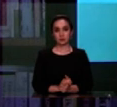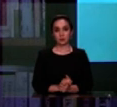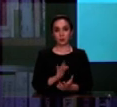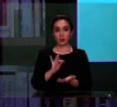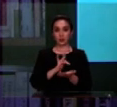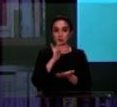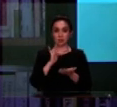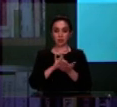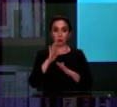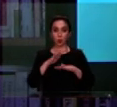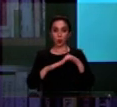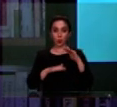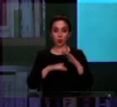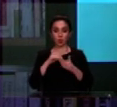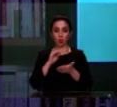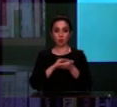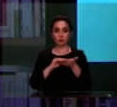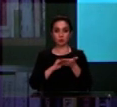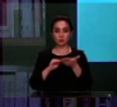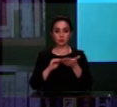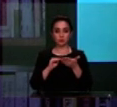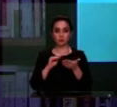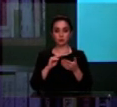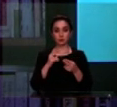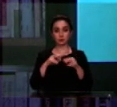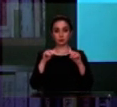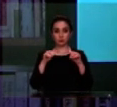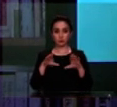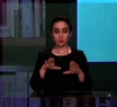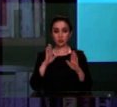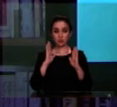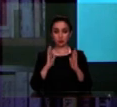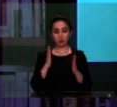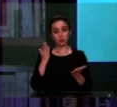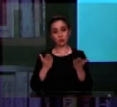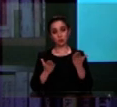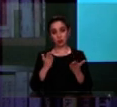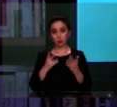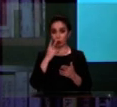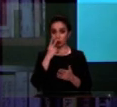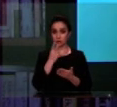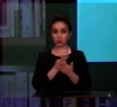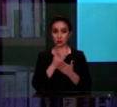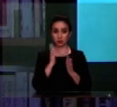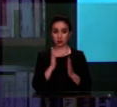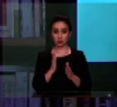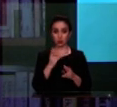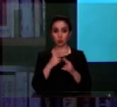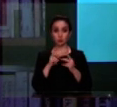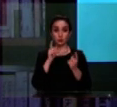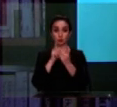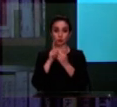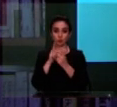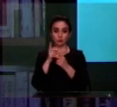Shahrimizda qo'l yozmalar kutubxonasi muzeyi tashkil etiladi yoki ko'rsatiladi.